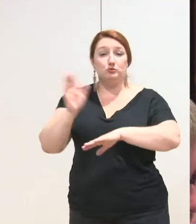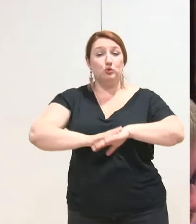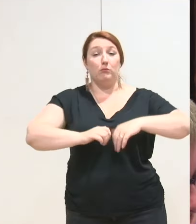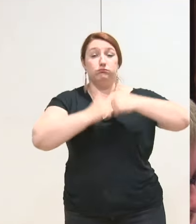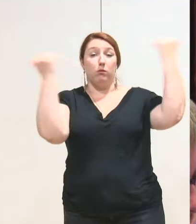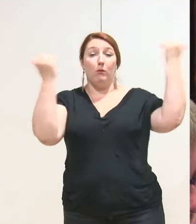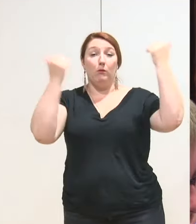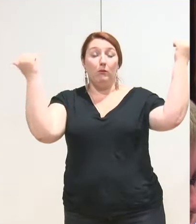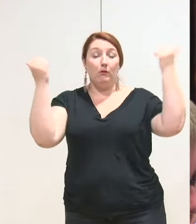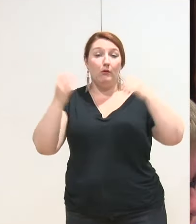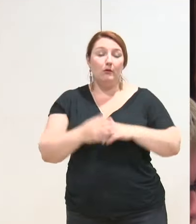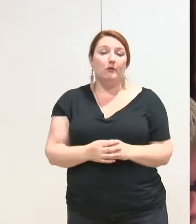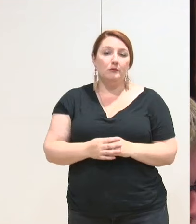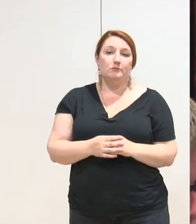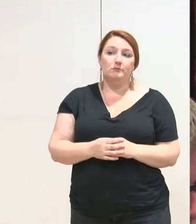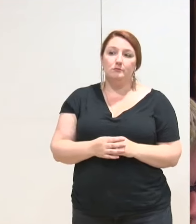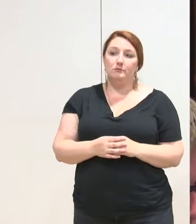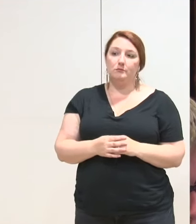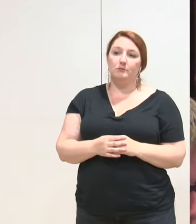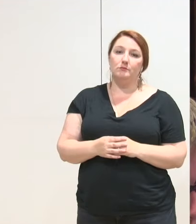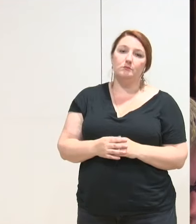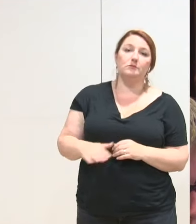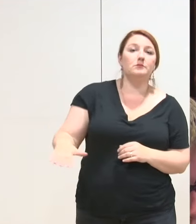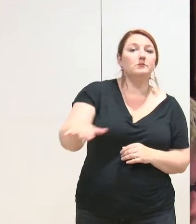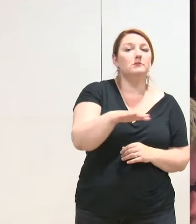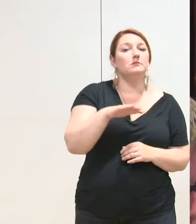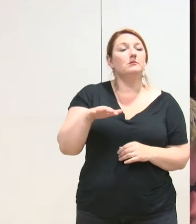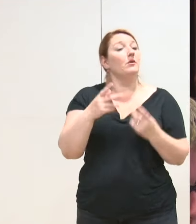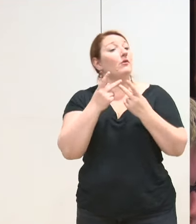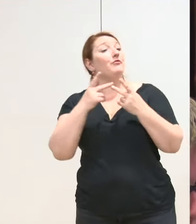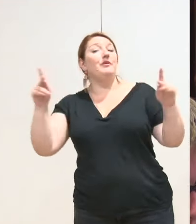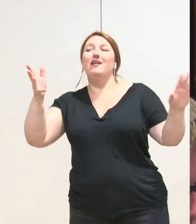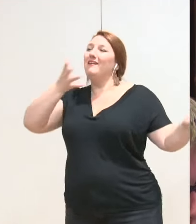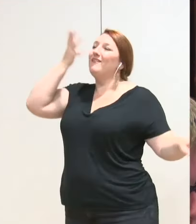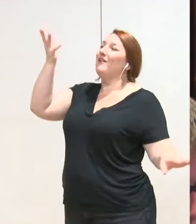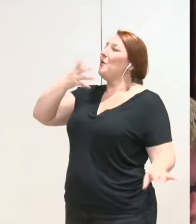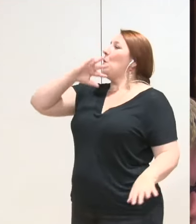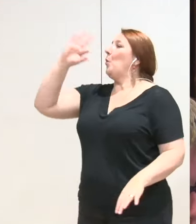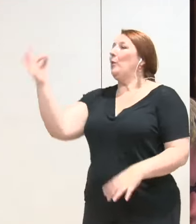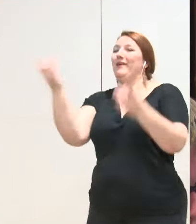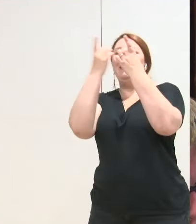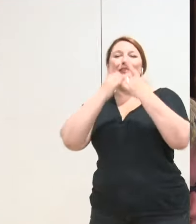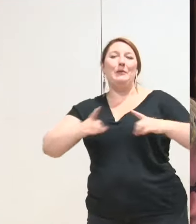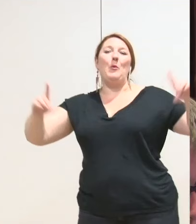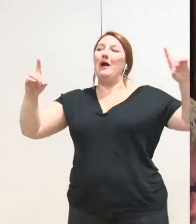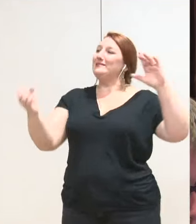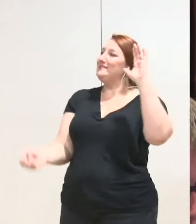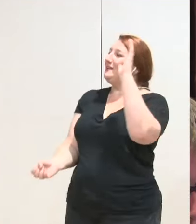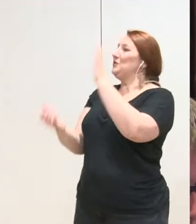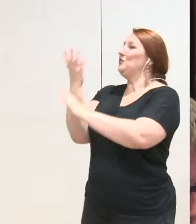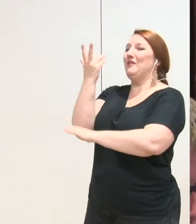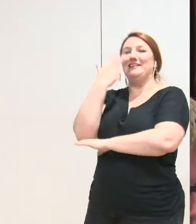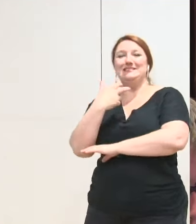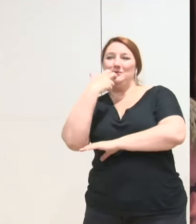livrez sur cette ville qui enfin respirerait une démocratie renouvelée au sein de la les citoyens trouverai toute leur place